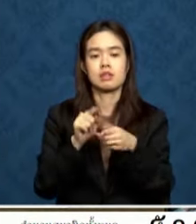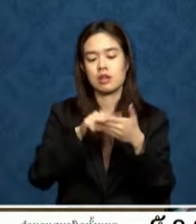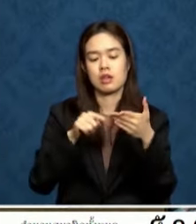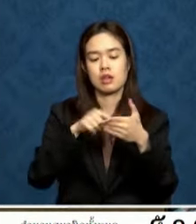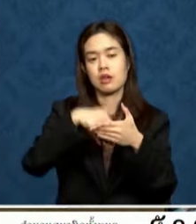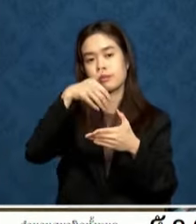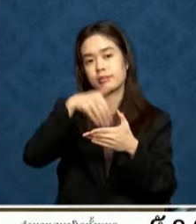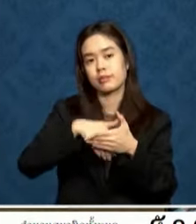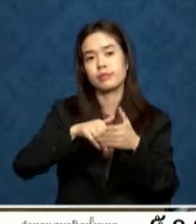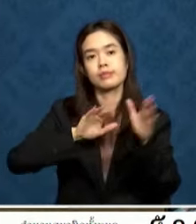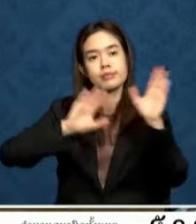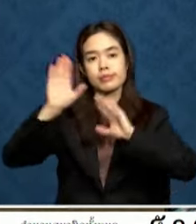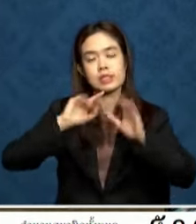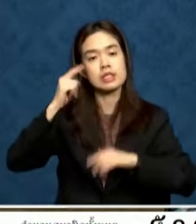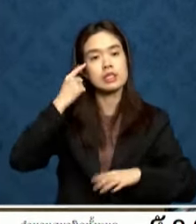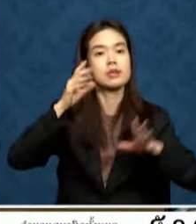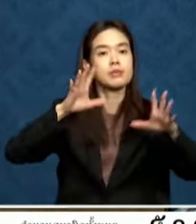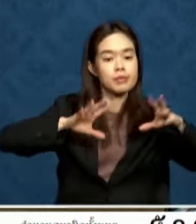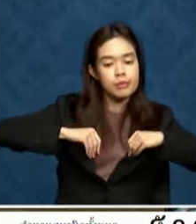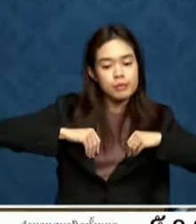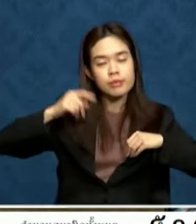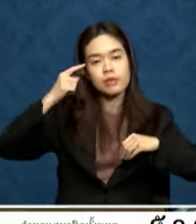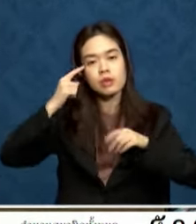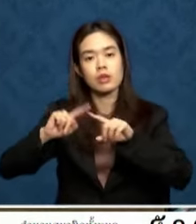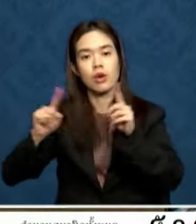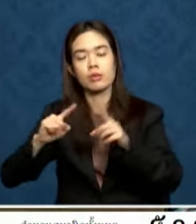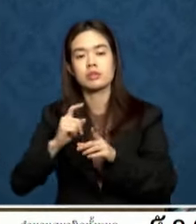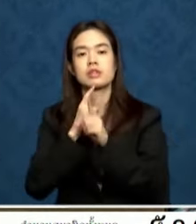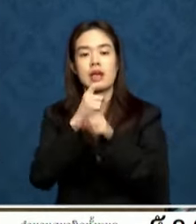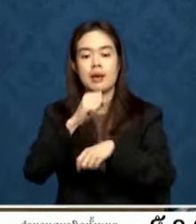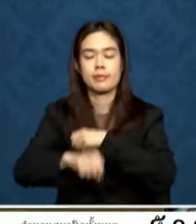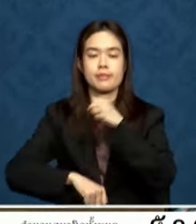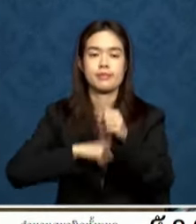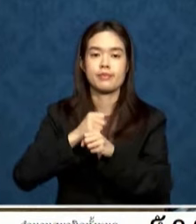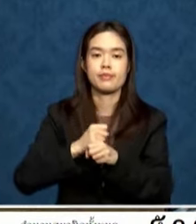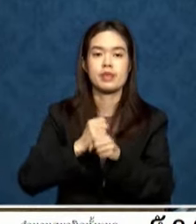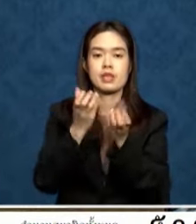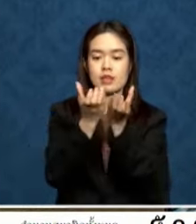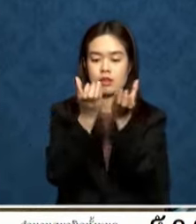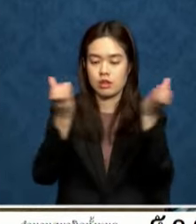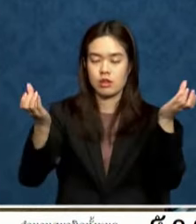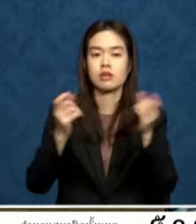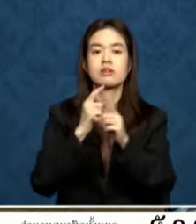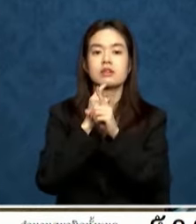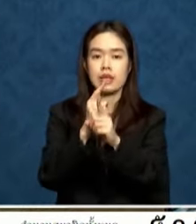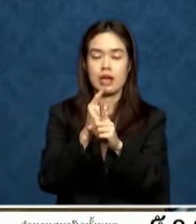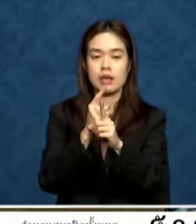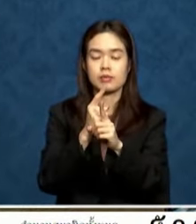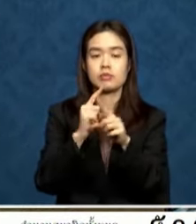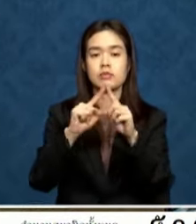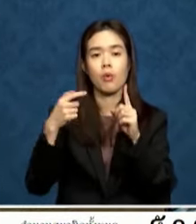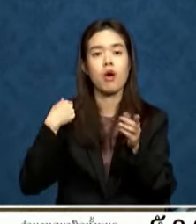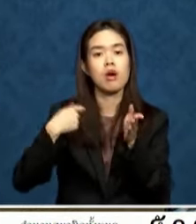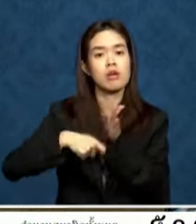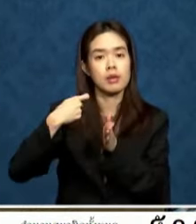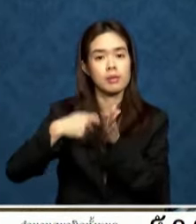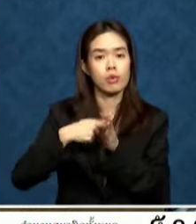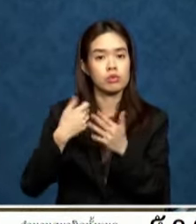ติเห็นชอบร่างรัฐธรรมนูญปี60เองดังนั้นด้วยเหตุผลอย่างนี้แห